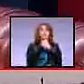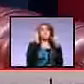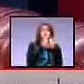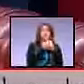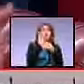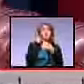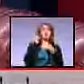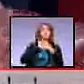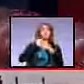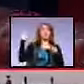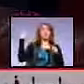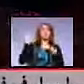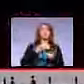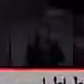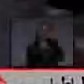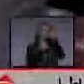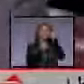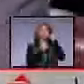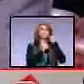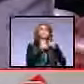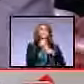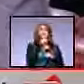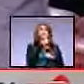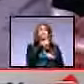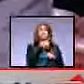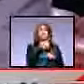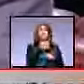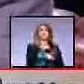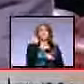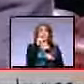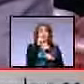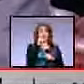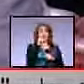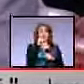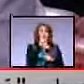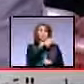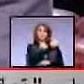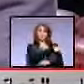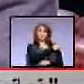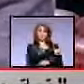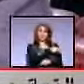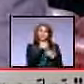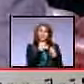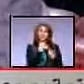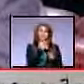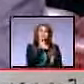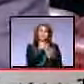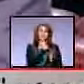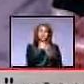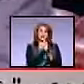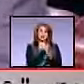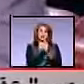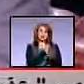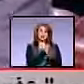هو بقى الناس بجد عرفتني في الشارع. يعني انت كنت الاول في مرحله التجريب بتعمل لسه عايز تمثل وبعدين مدام